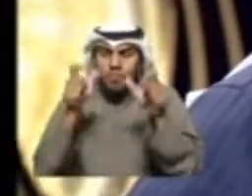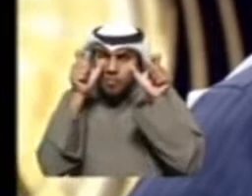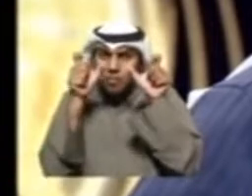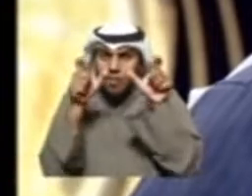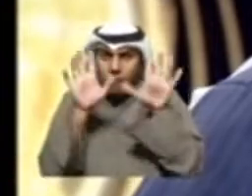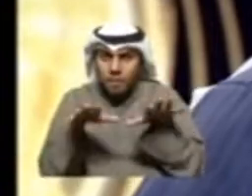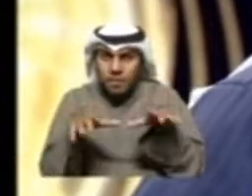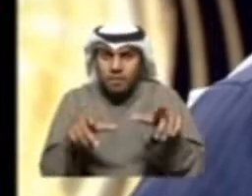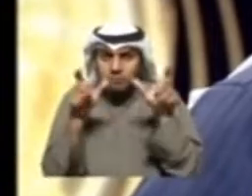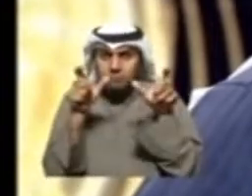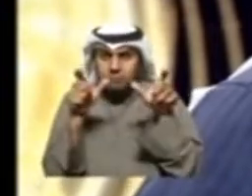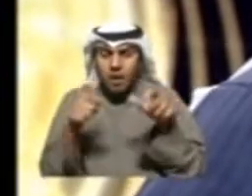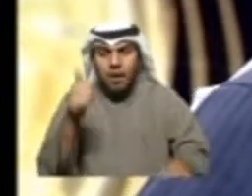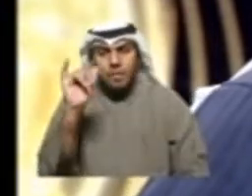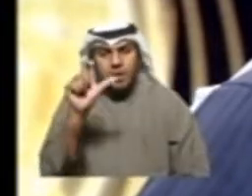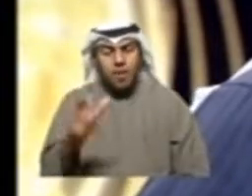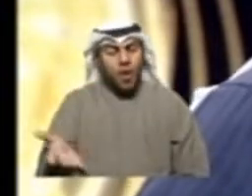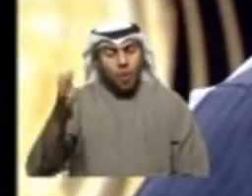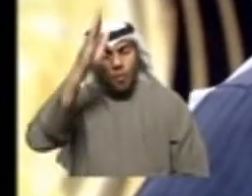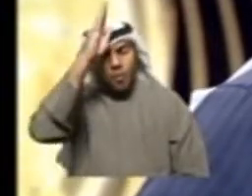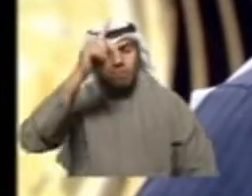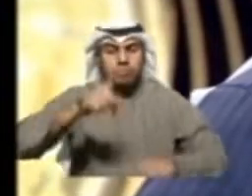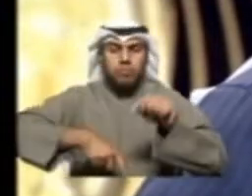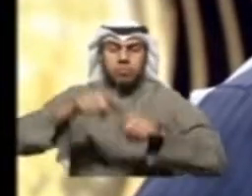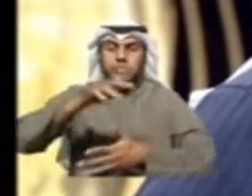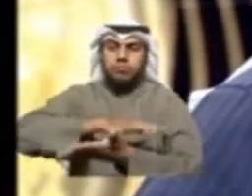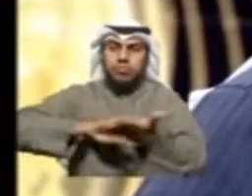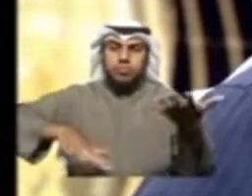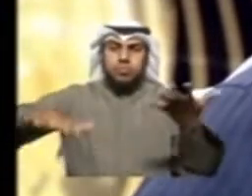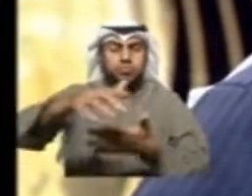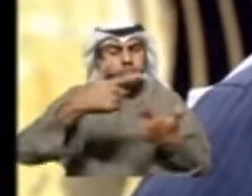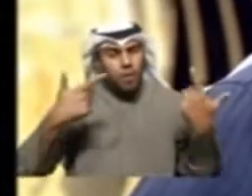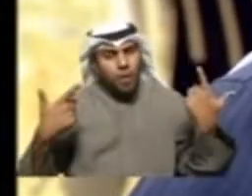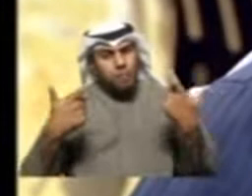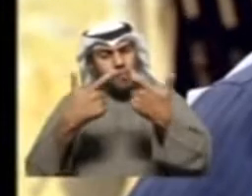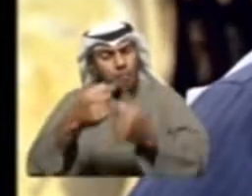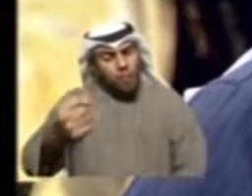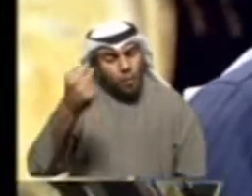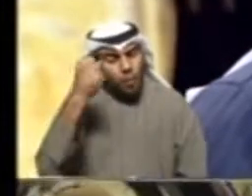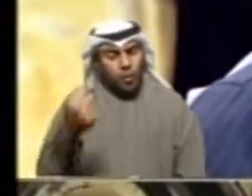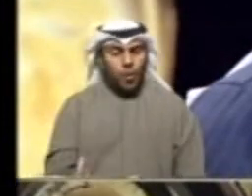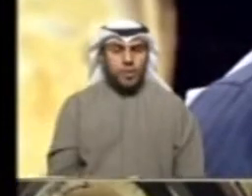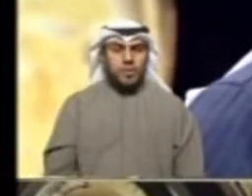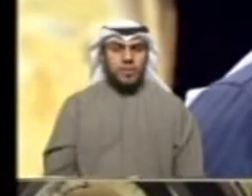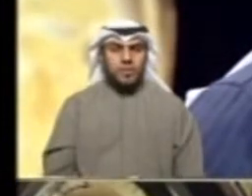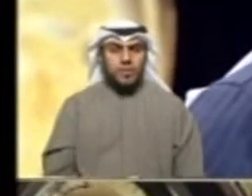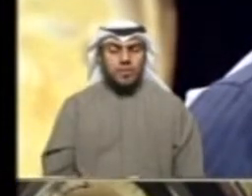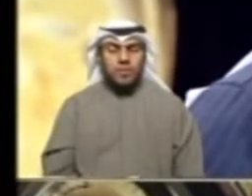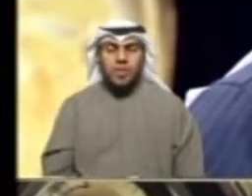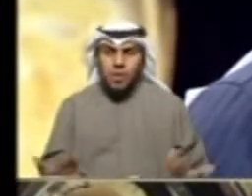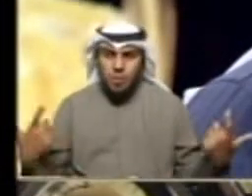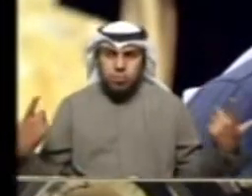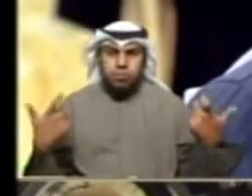تأهيلهم النفسي. العراق مر بحروب كارثية خلال السنوات الماضية، وهو ومن ضمن المؤتمر